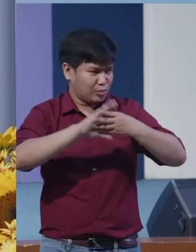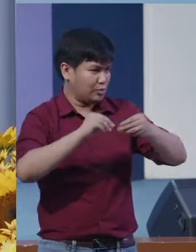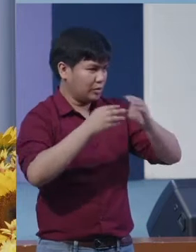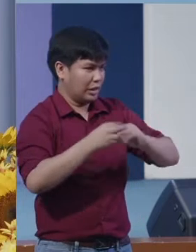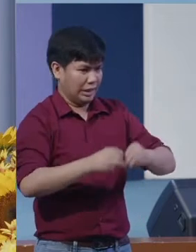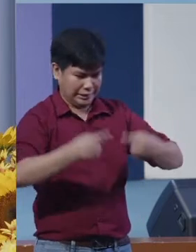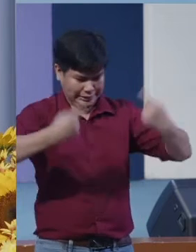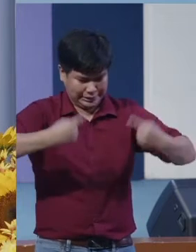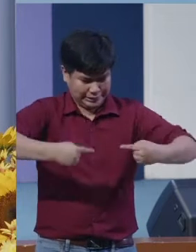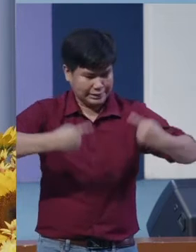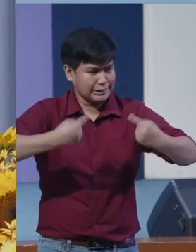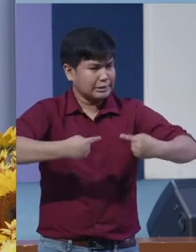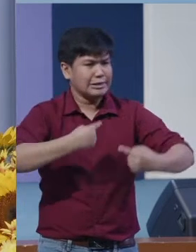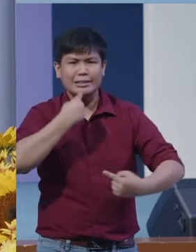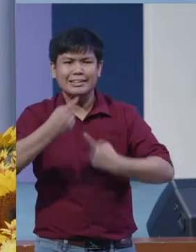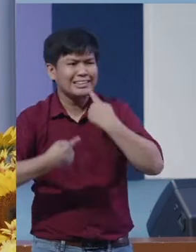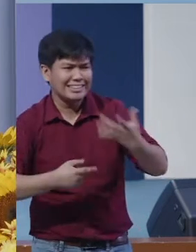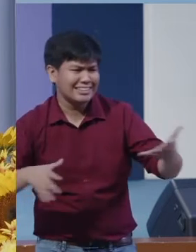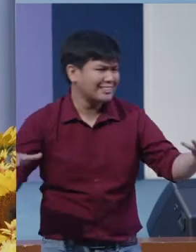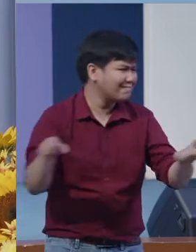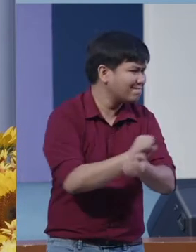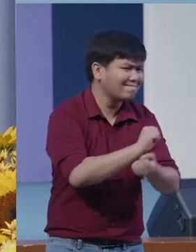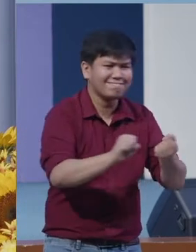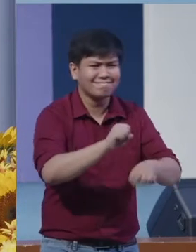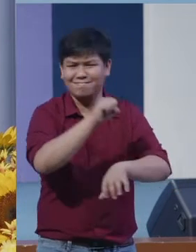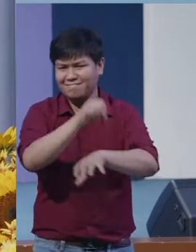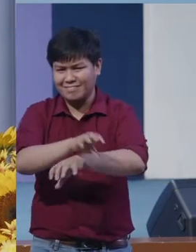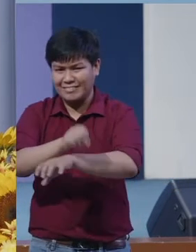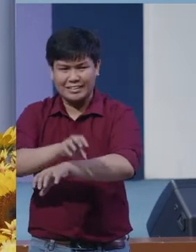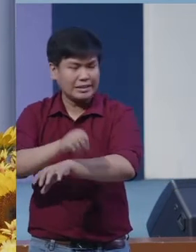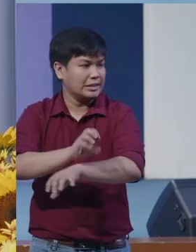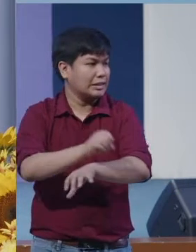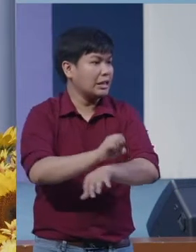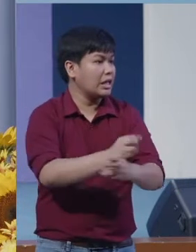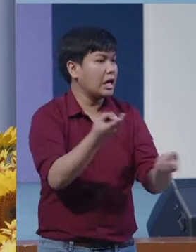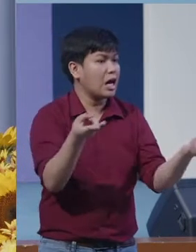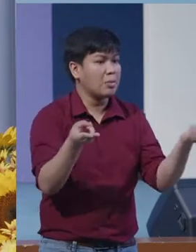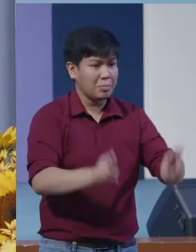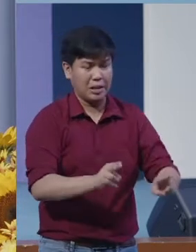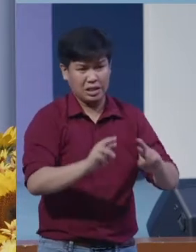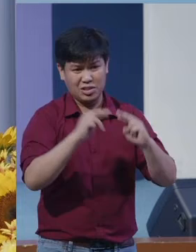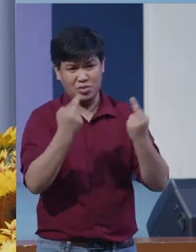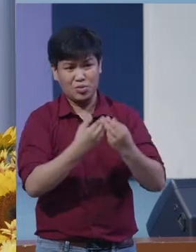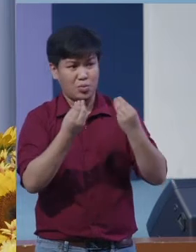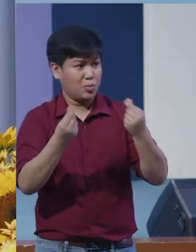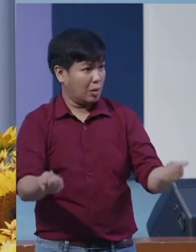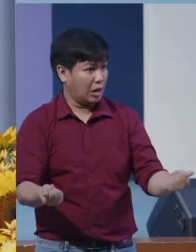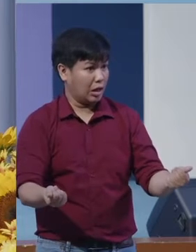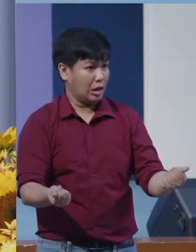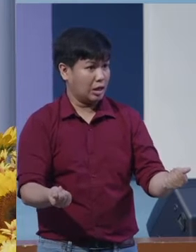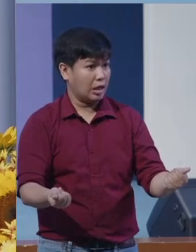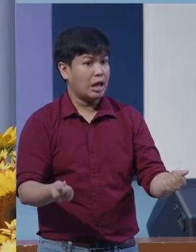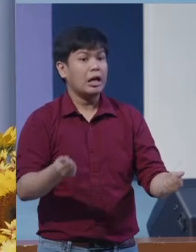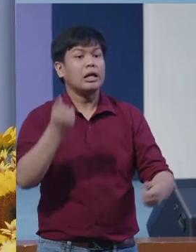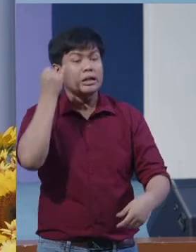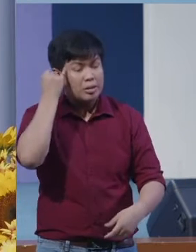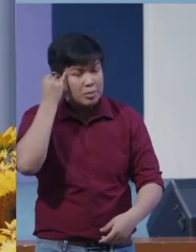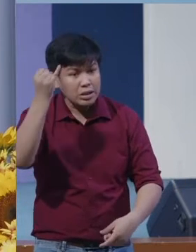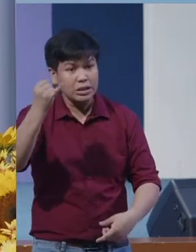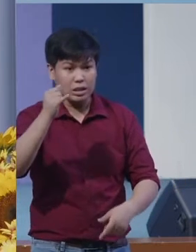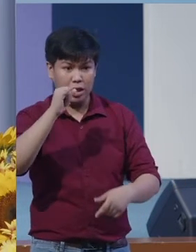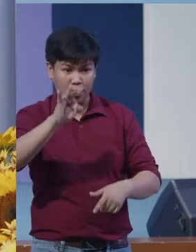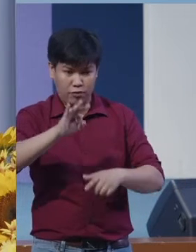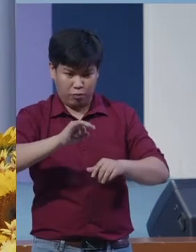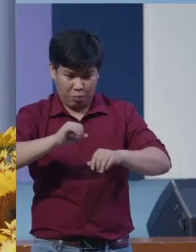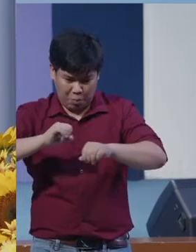ganyan, marami palang nangyari sa kanya na hindi nyo alam. Kung ipinatsismis nyo na yon, di wala. Sira na